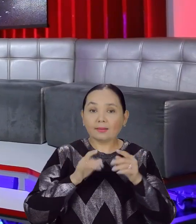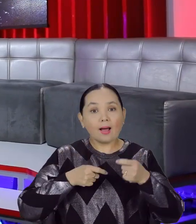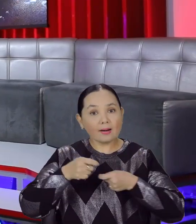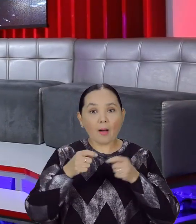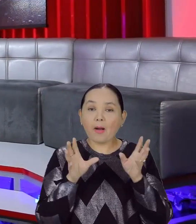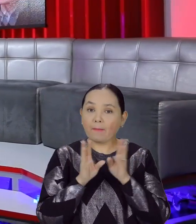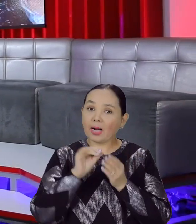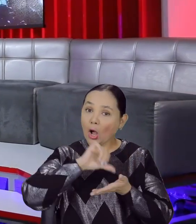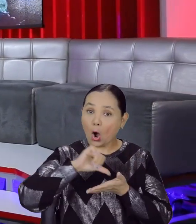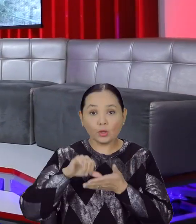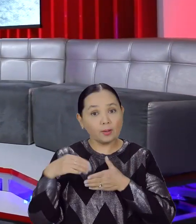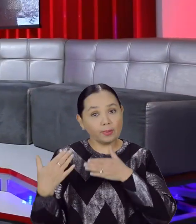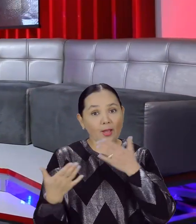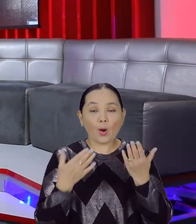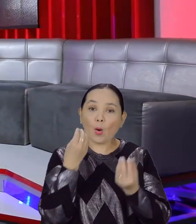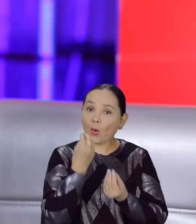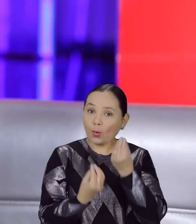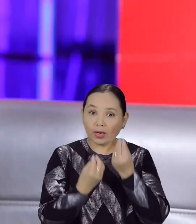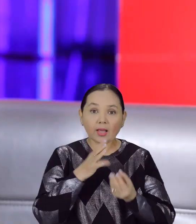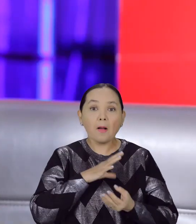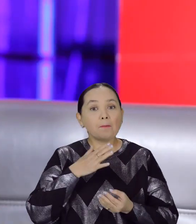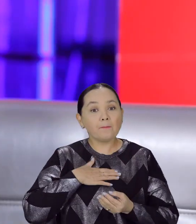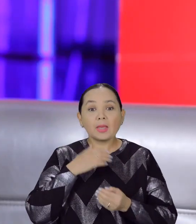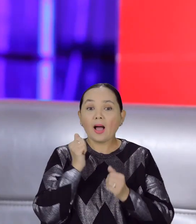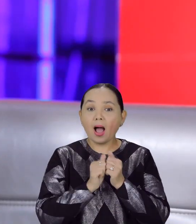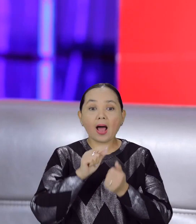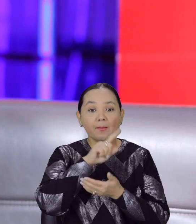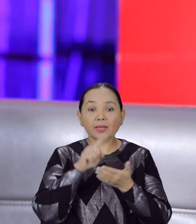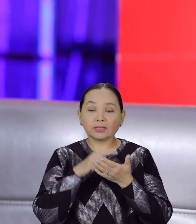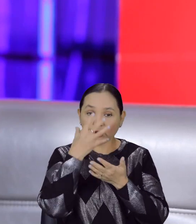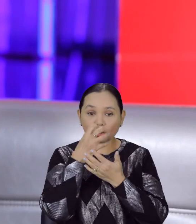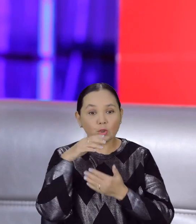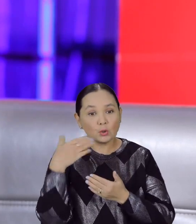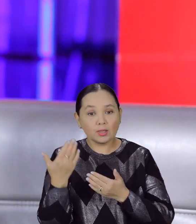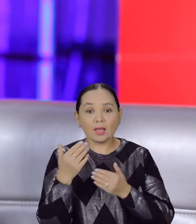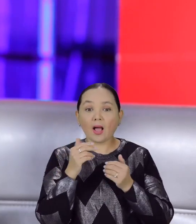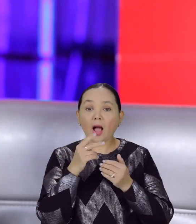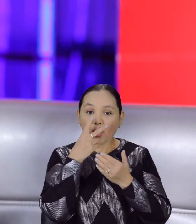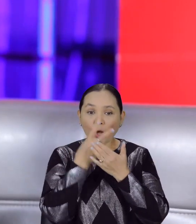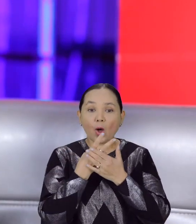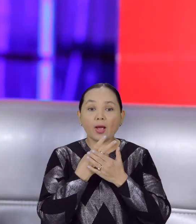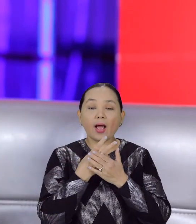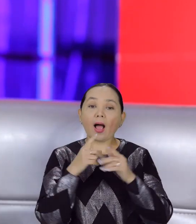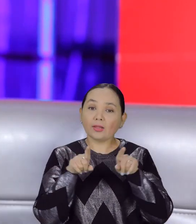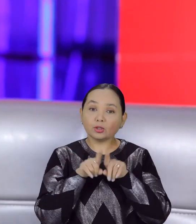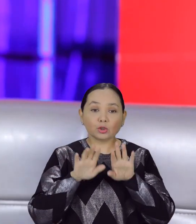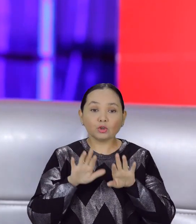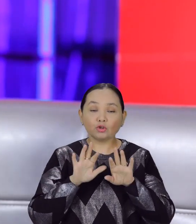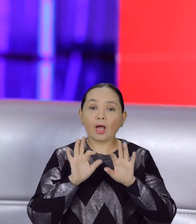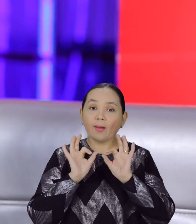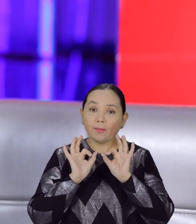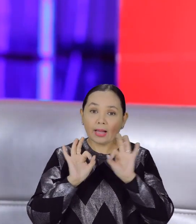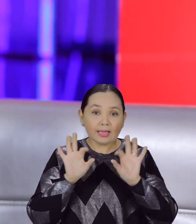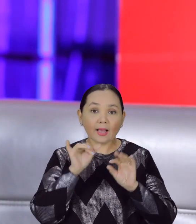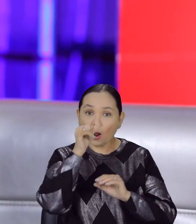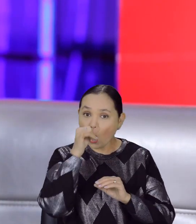rahbarlar bilan xodimlar o'rtasidagi qorbo'ron. Men endi har masalaga bir jiddiy tomonlama ham yondashib ko'rish odatimni ana shu joyda ham tashlay olmadim